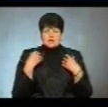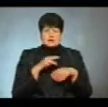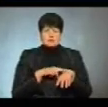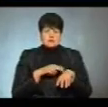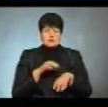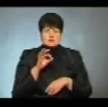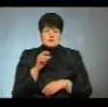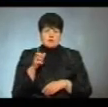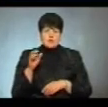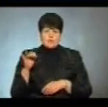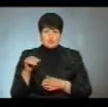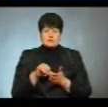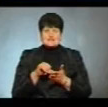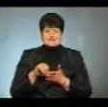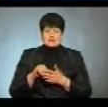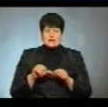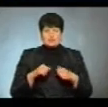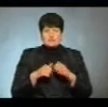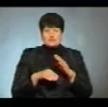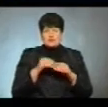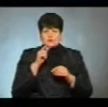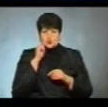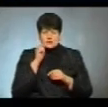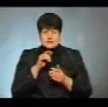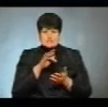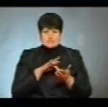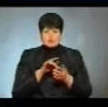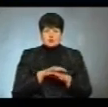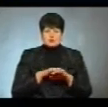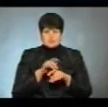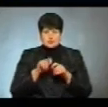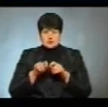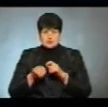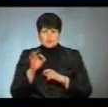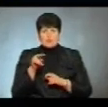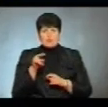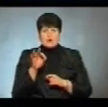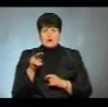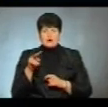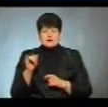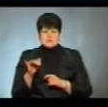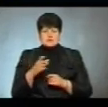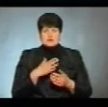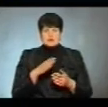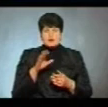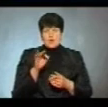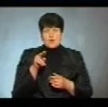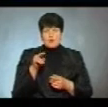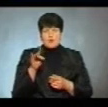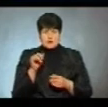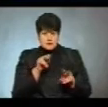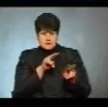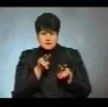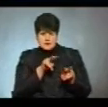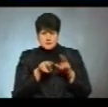Олександр Богомол. Представники Комітету виборців України, Центру суспільних досліджень «Поліс» та громадянської мережі «Опора», які стежили за